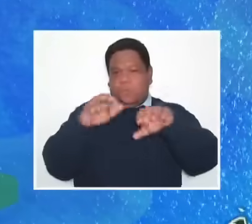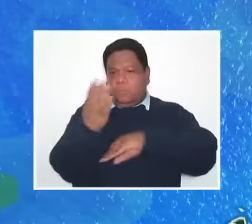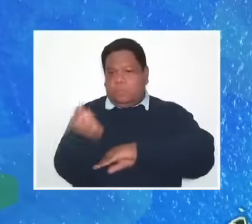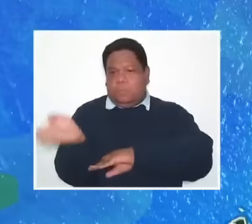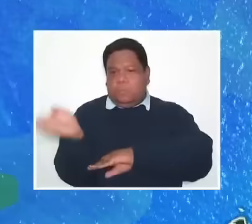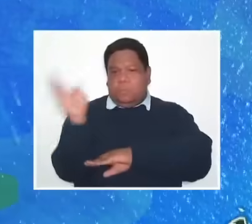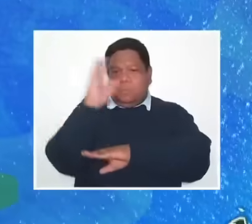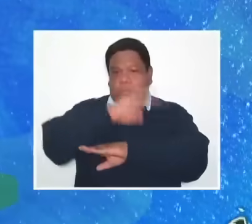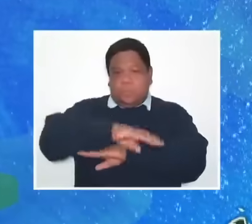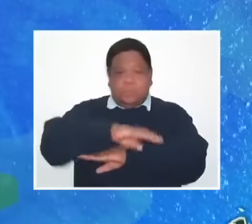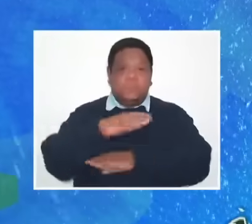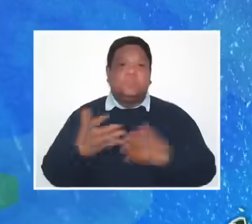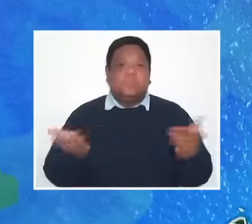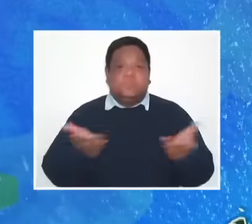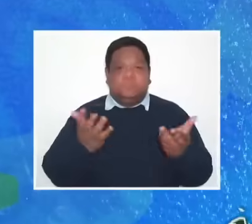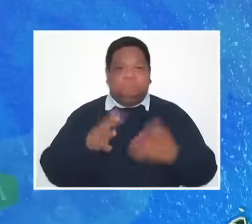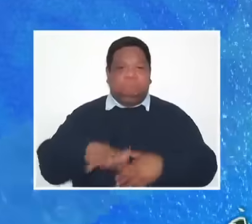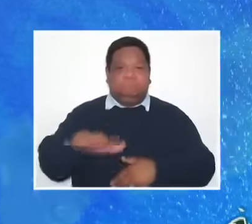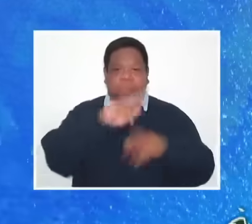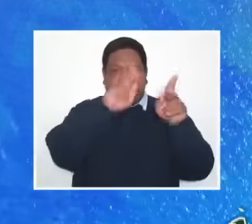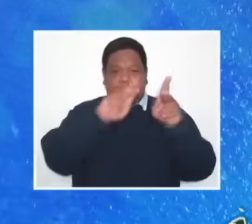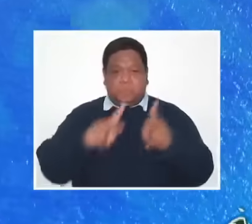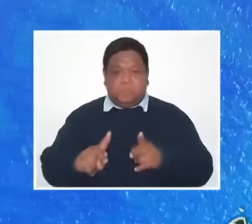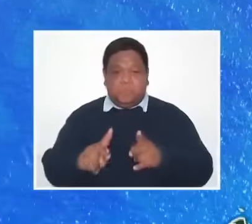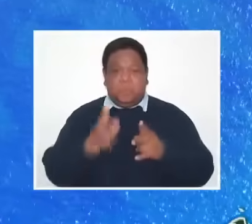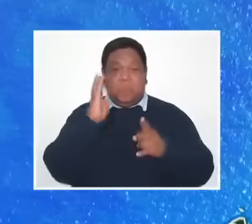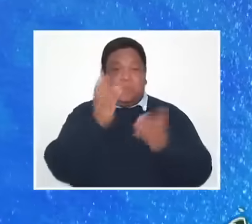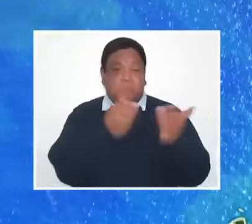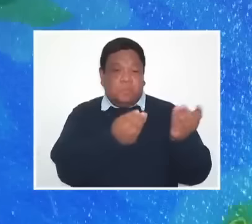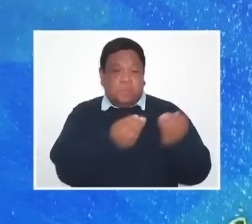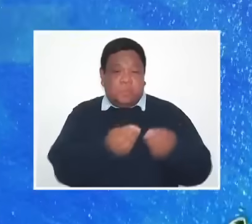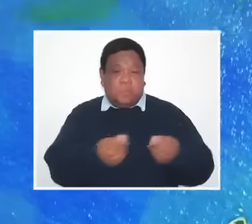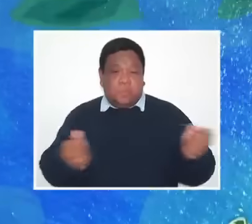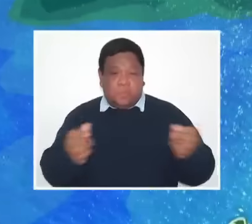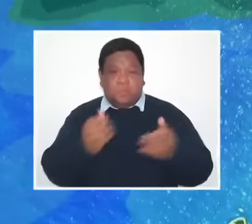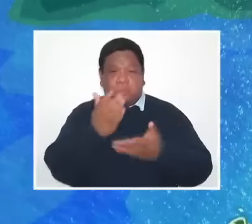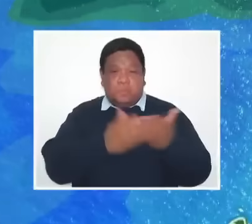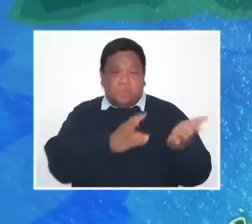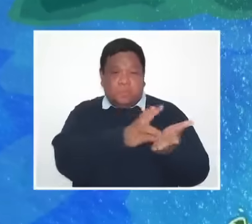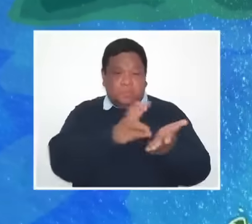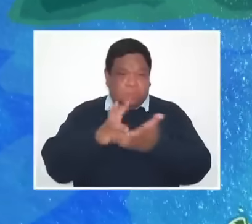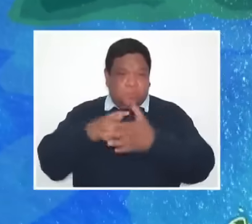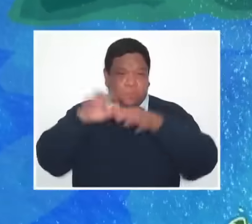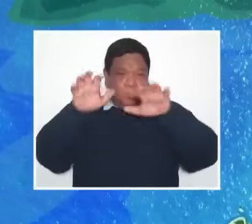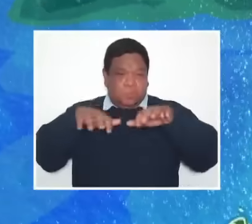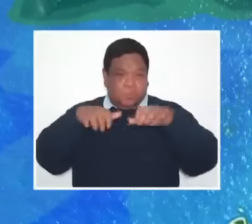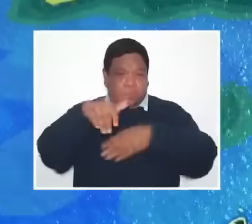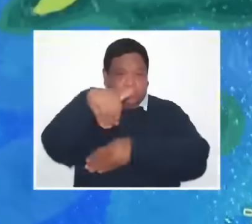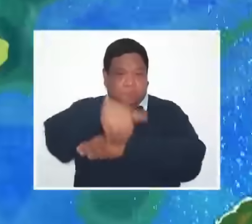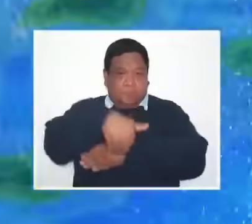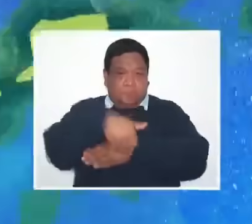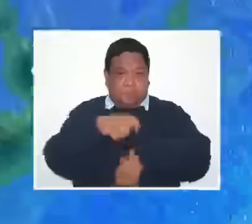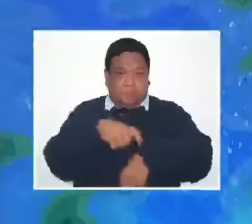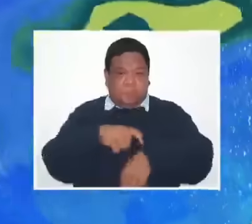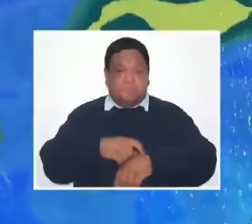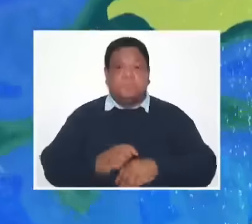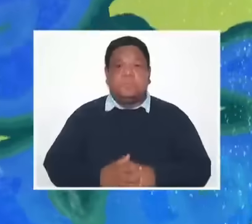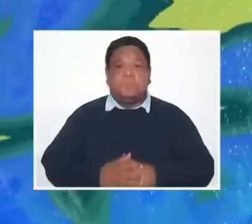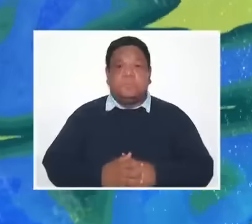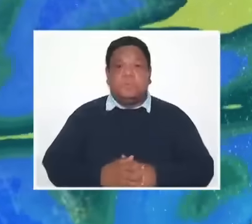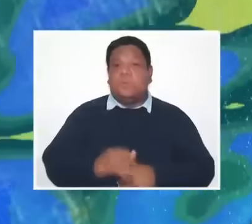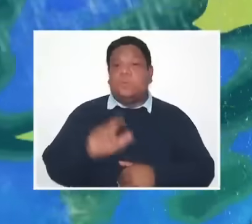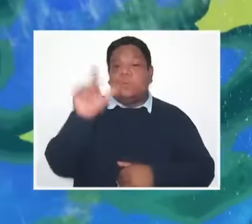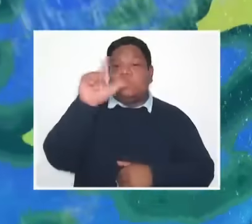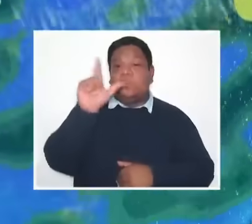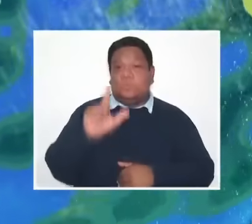probinsya. Mawawala po ito at may pag-ulan pa sa ilang lugar pagsapit ng gabi. Sa Luzon, magpaulan pa ang habagat